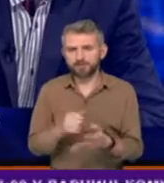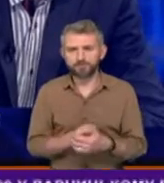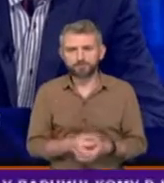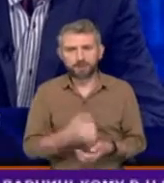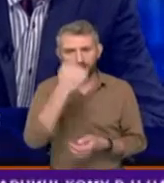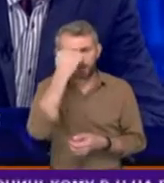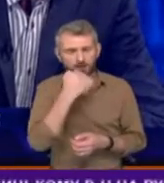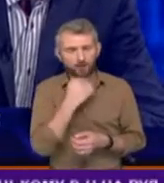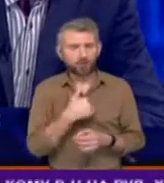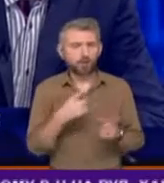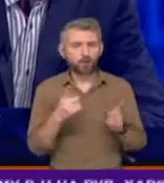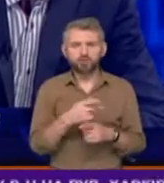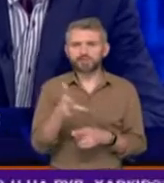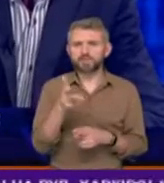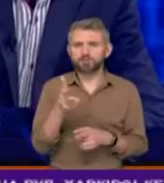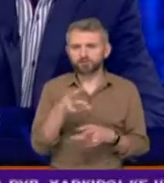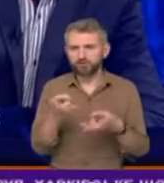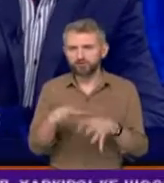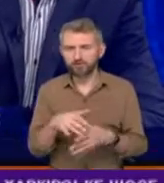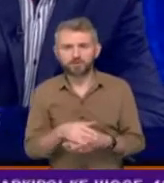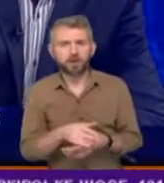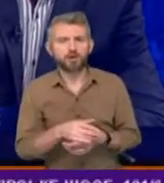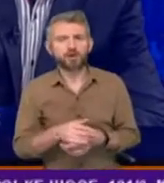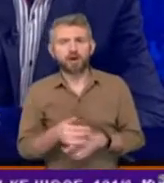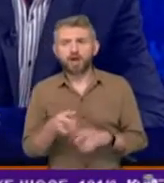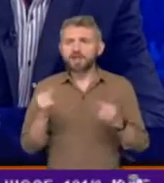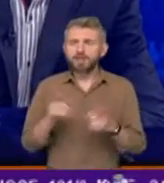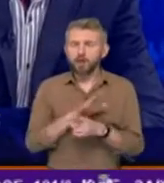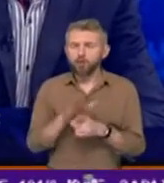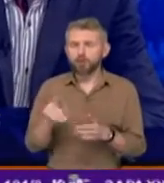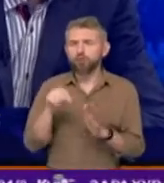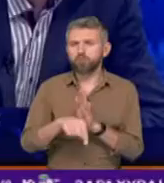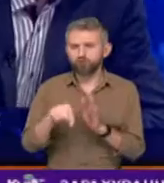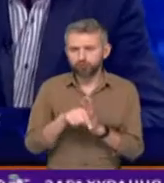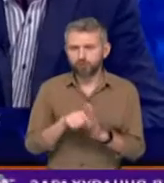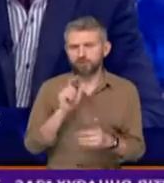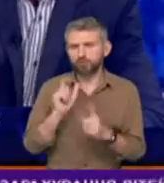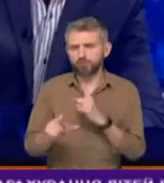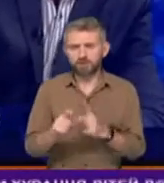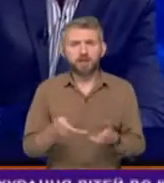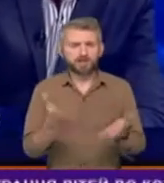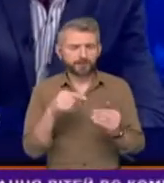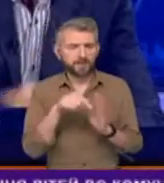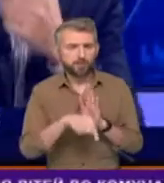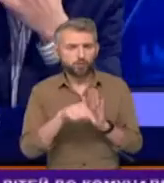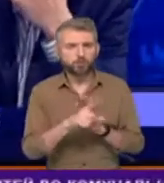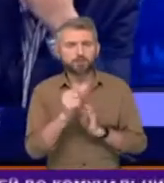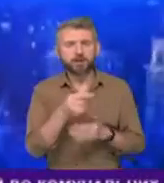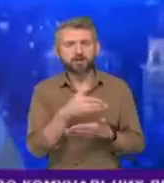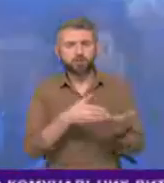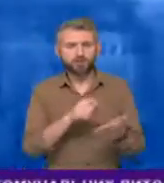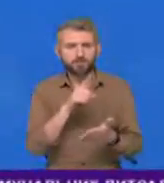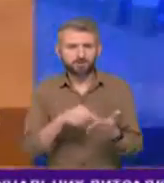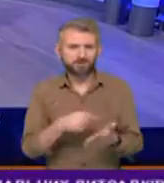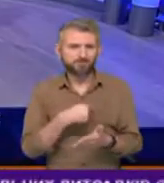запитання. Я зрозуміло, у нас 3,5 хвилини. Коротко. Не коротко, але по суті. Добре. Давайте по суті. Перша половина питання, мені